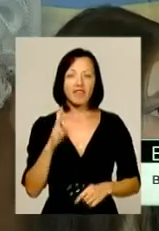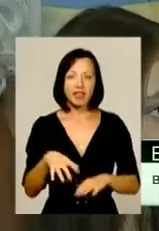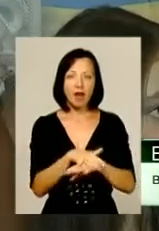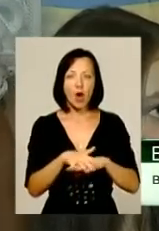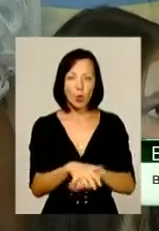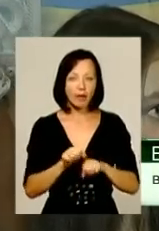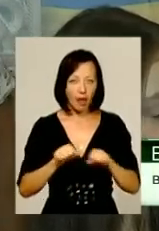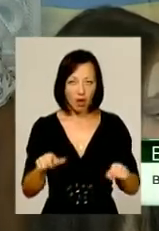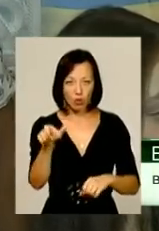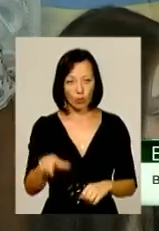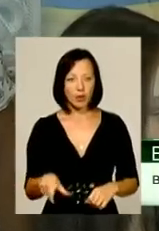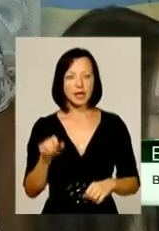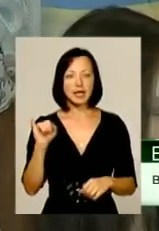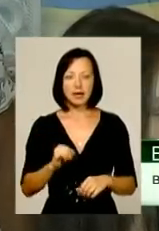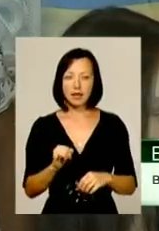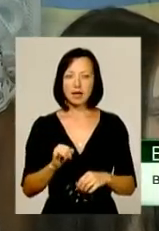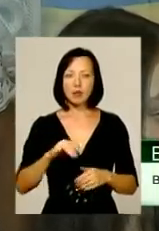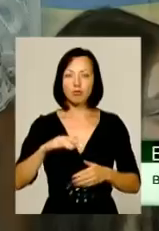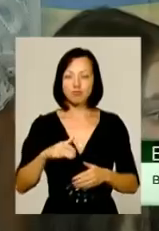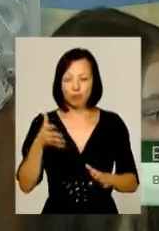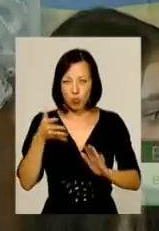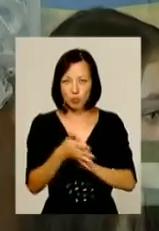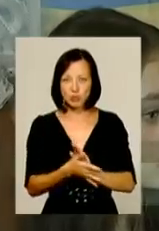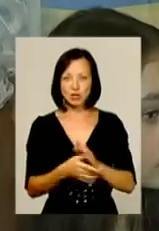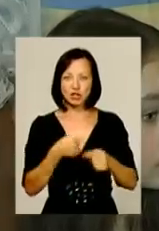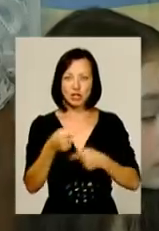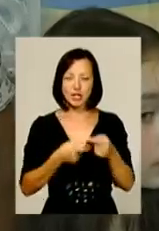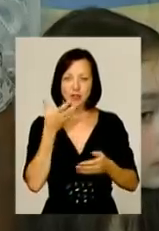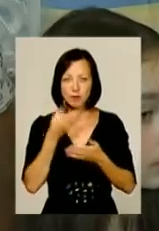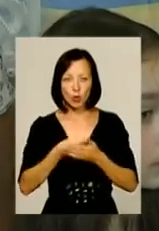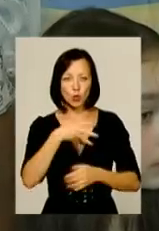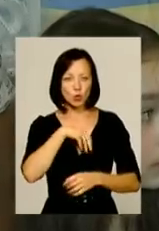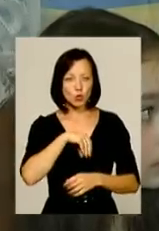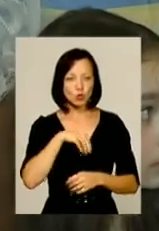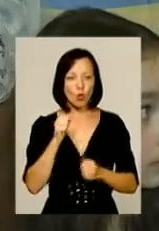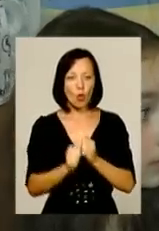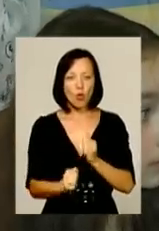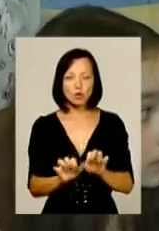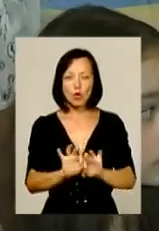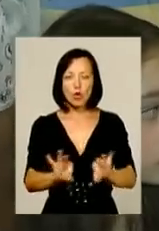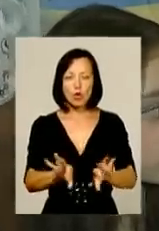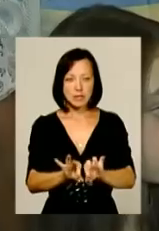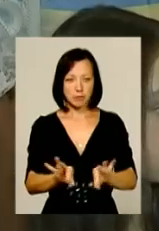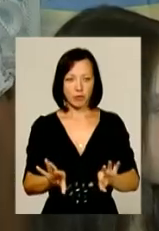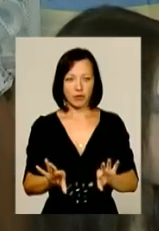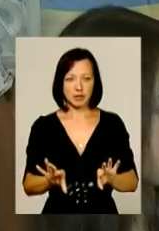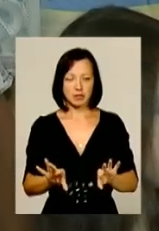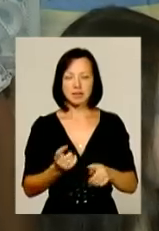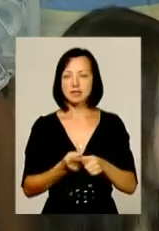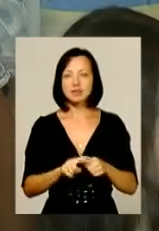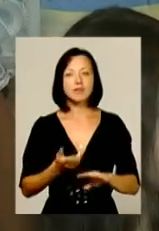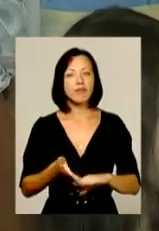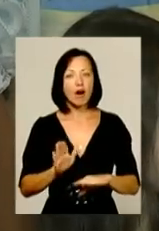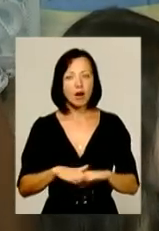І пропустити через себе, через свою душу кожну розповідь – це